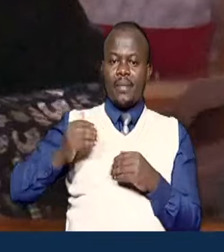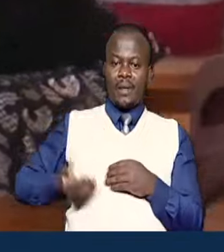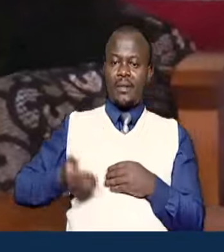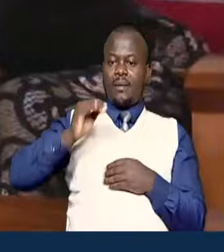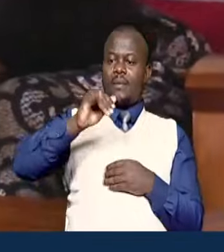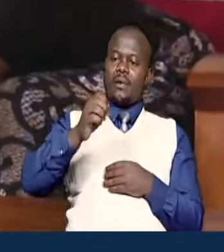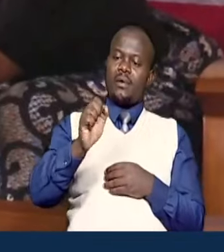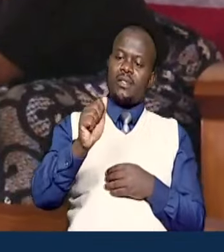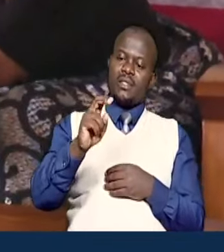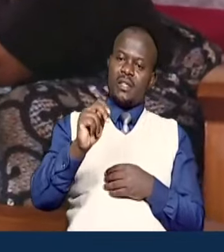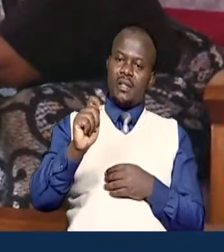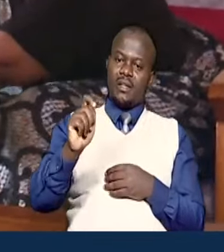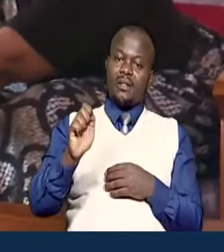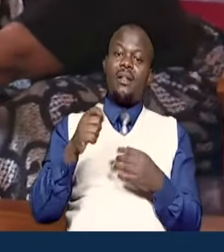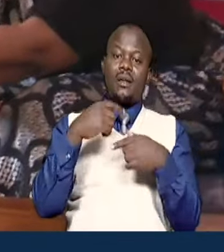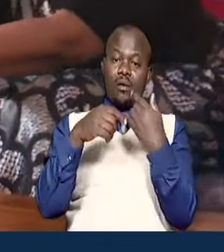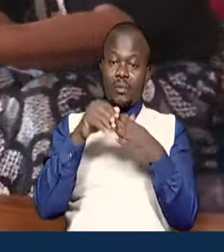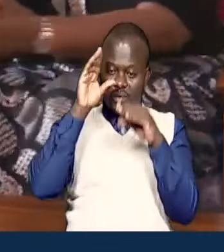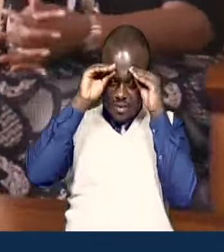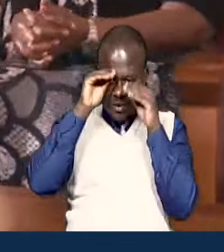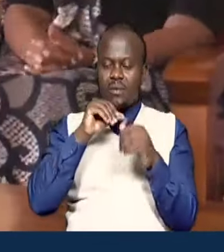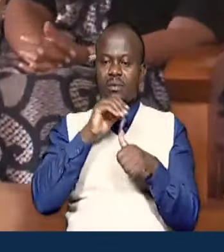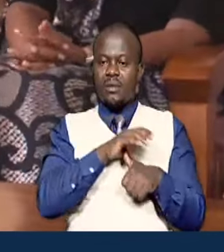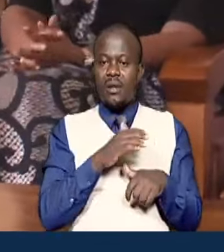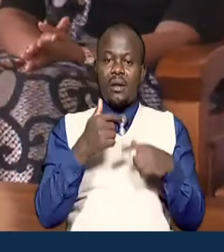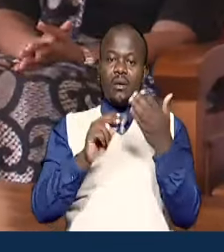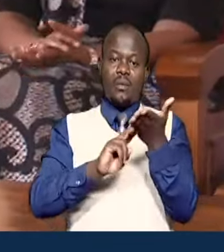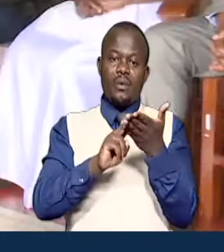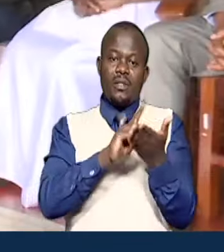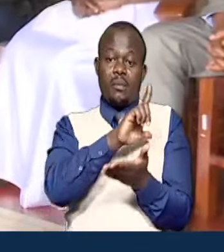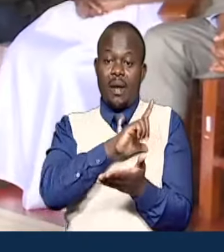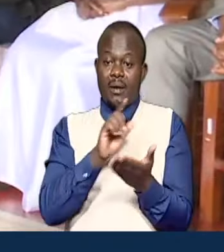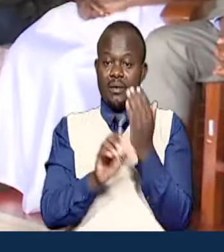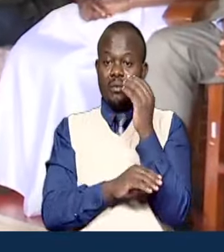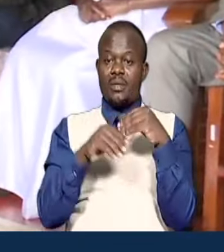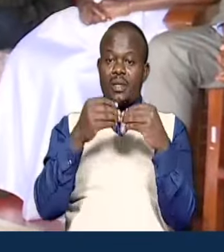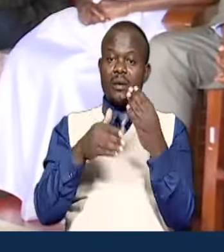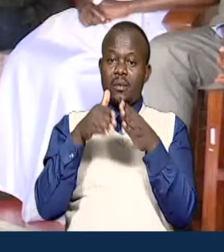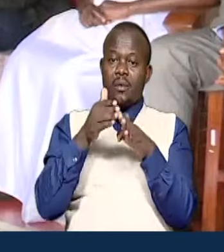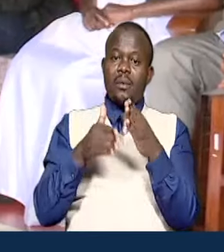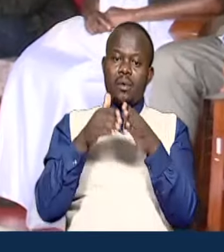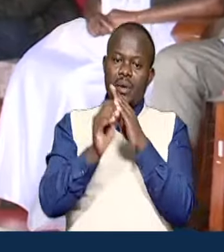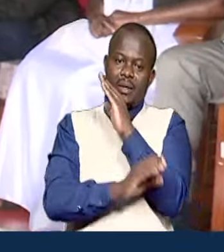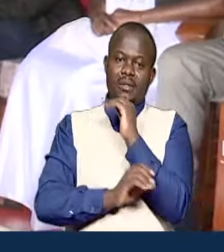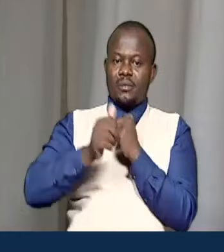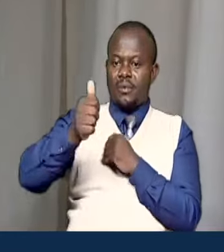akomeza ashishikariza abato kwigira kuri ubu budaheranwa ndetse bagakoresha amahirwe igihugu gitanga biyubaka bakubaka n'igihugu